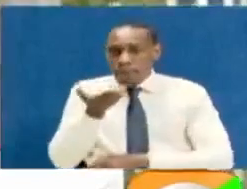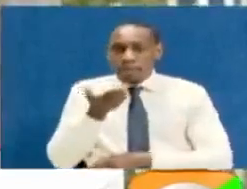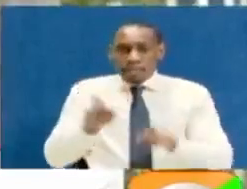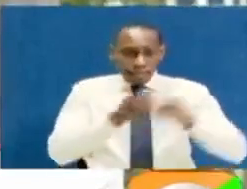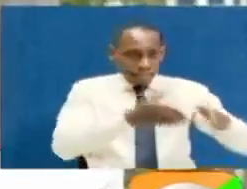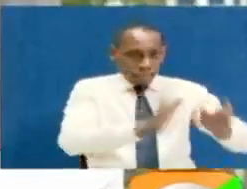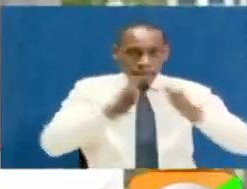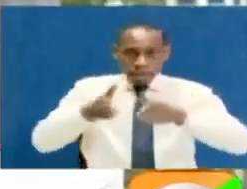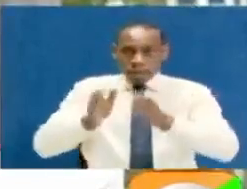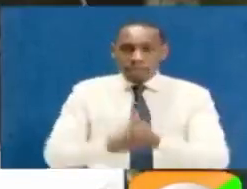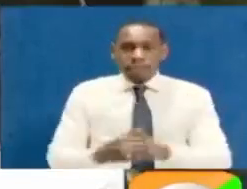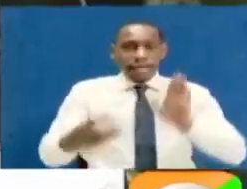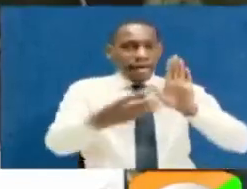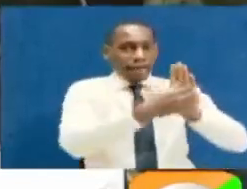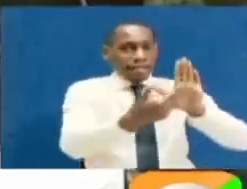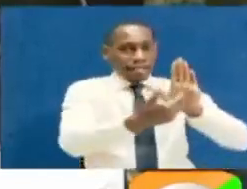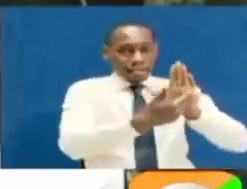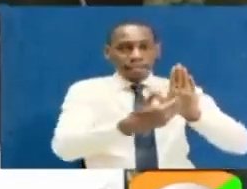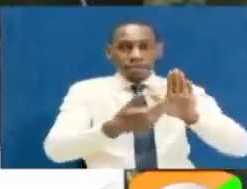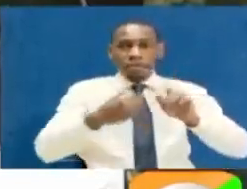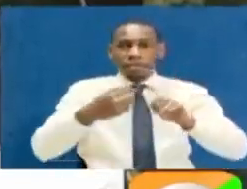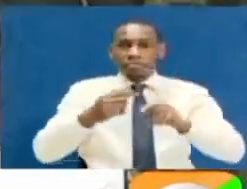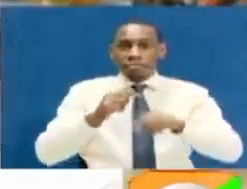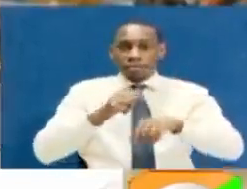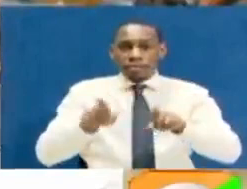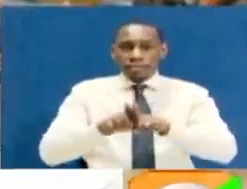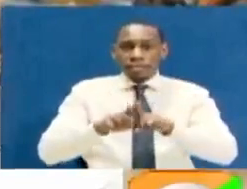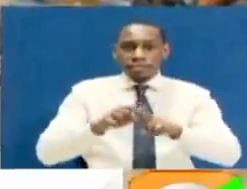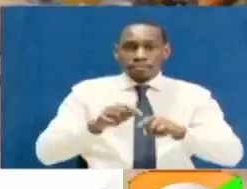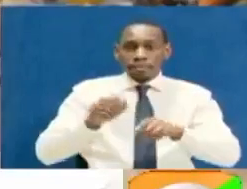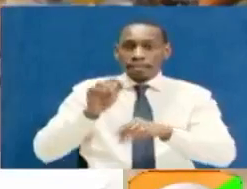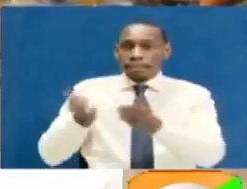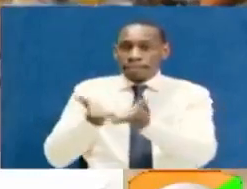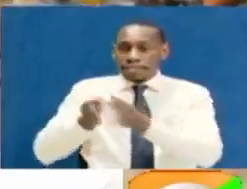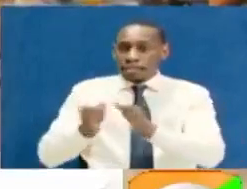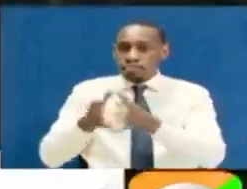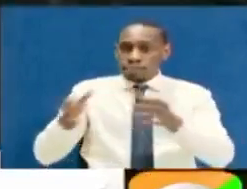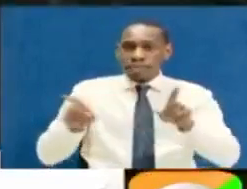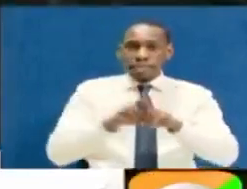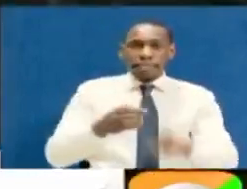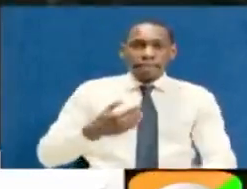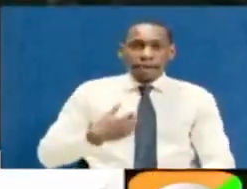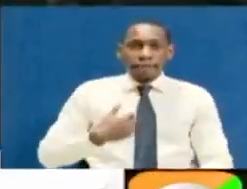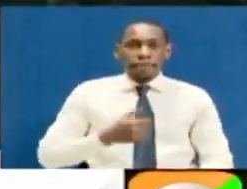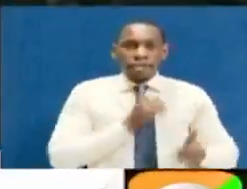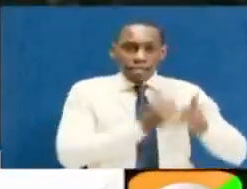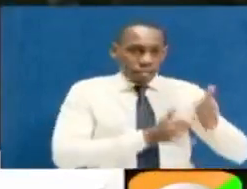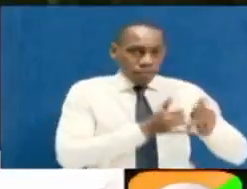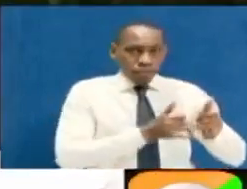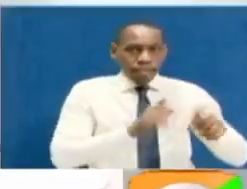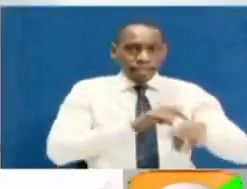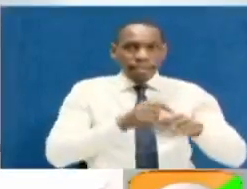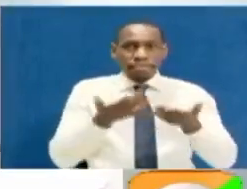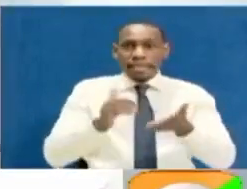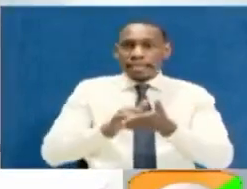za mji huu. Matangazo haya kisheheni ahadi za ajira, ustawi wa kibiashara na hata kupata wapenzi wakati